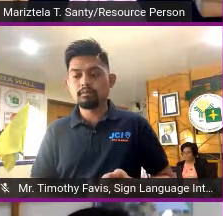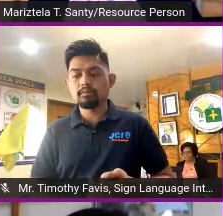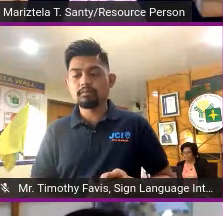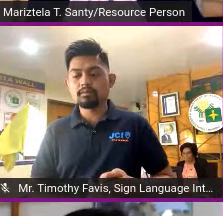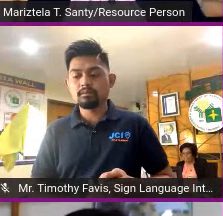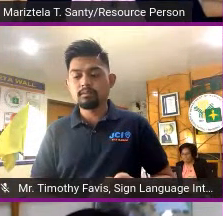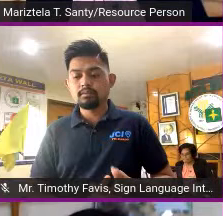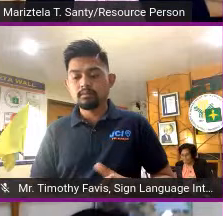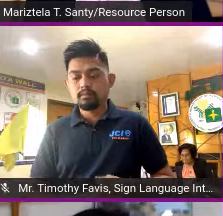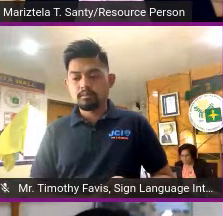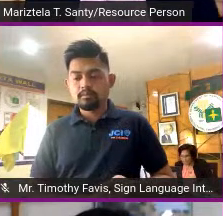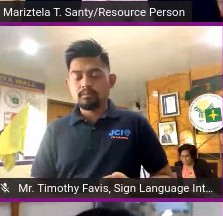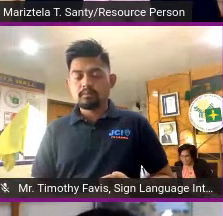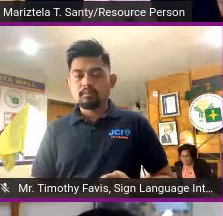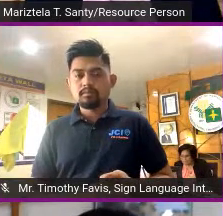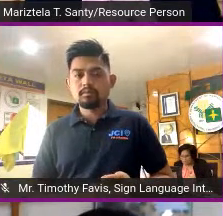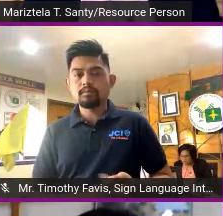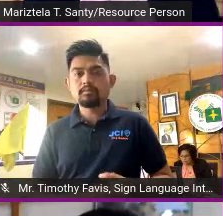resource person.